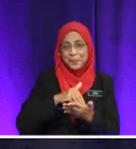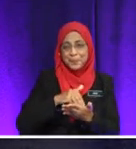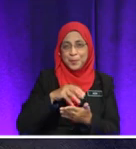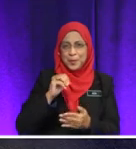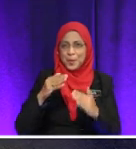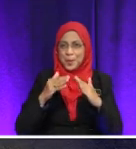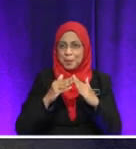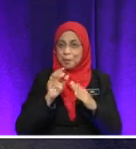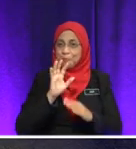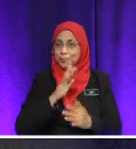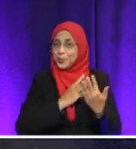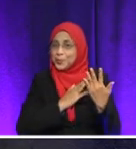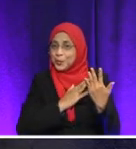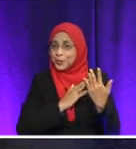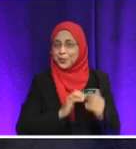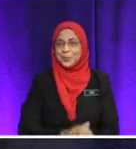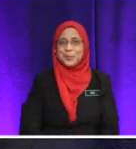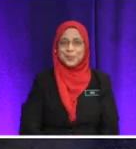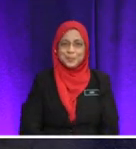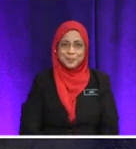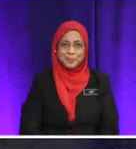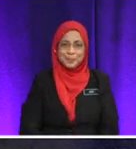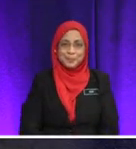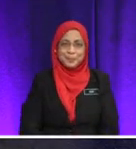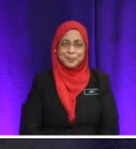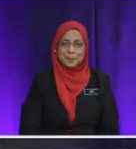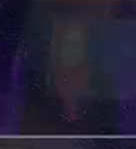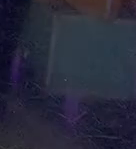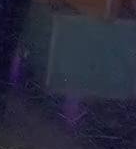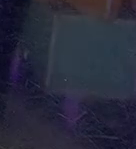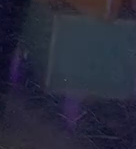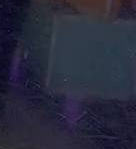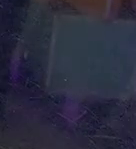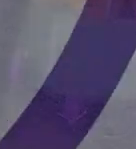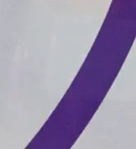jangan kemana-mana kembali lagi kesukses SPM 2022